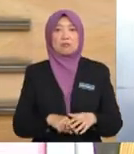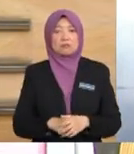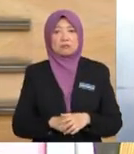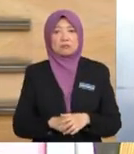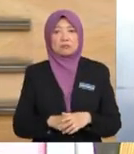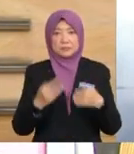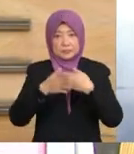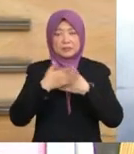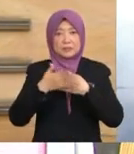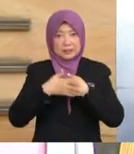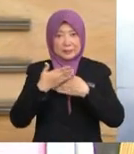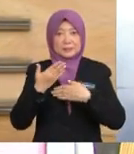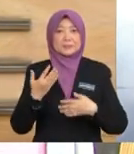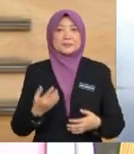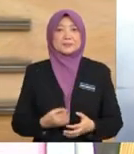senang.